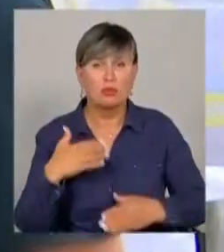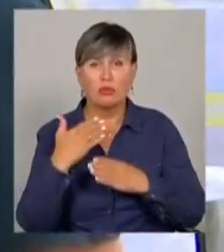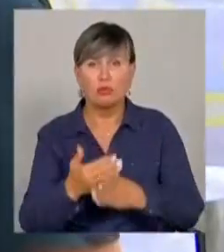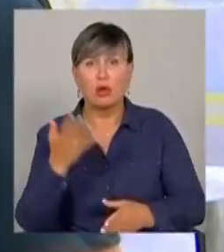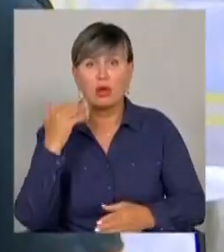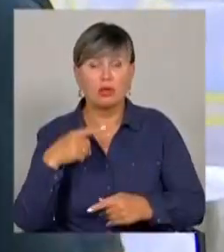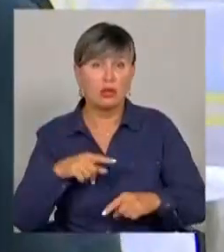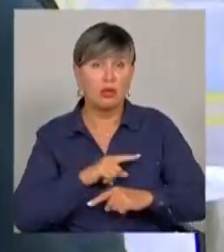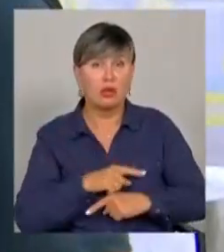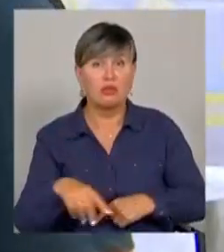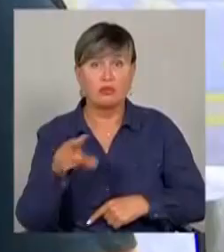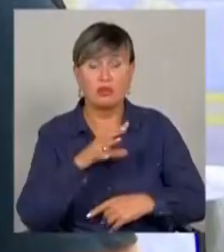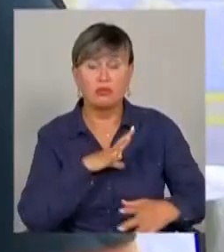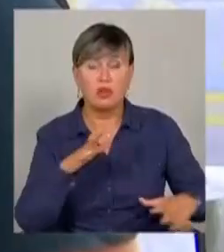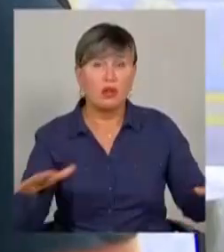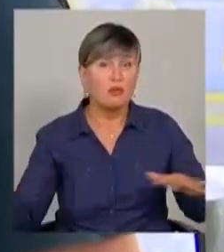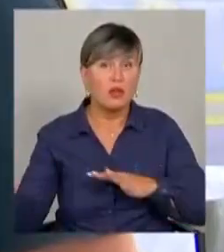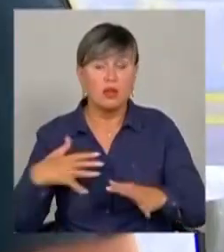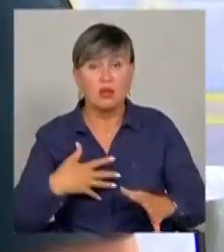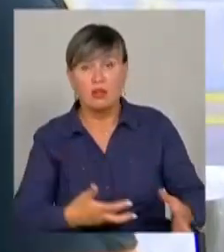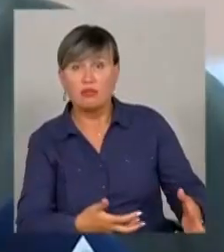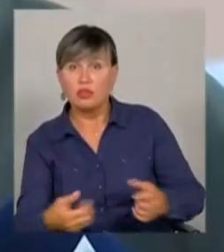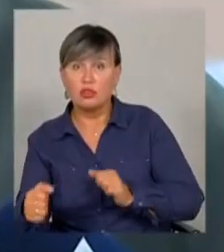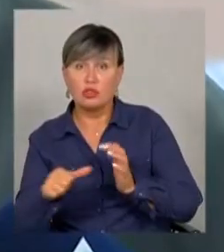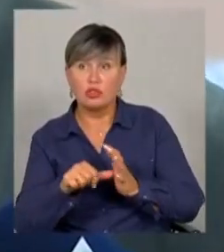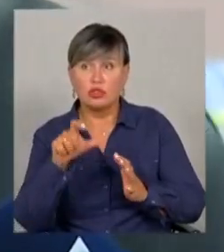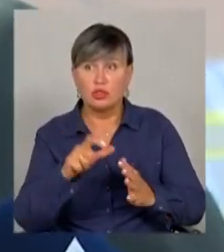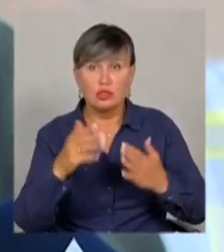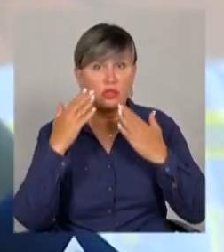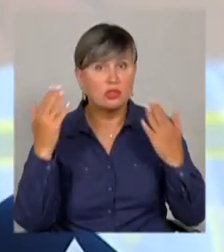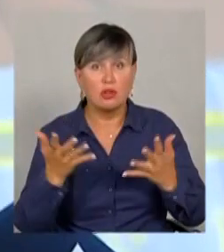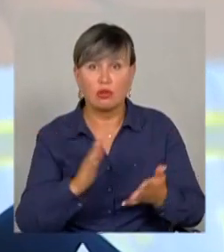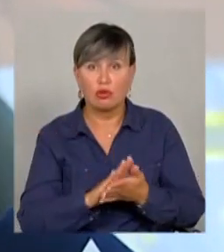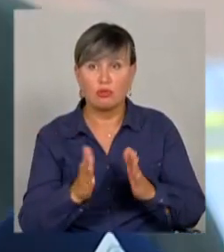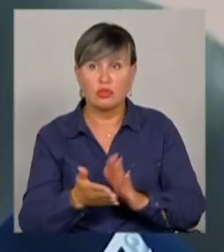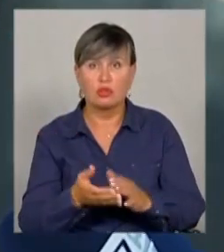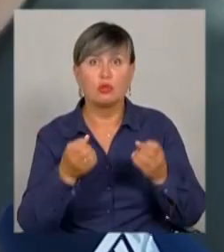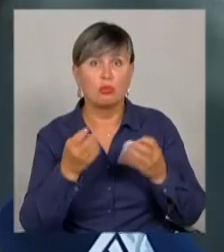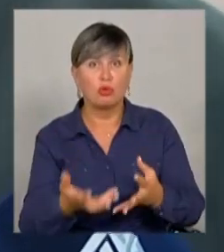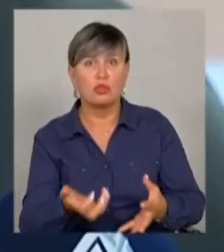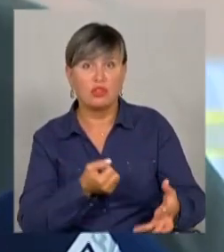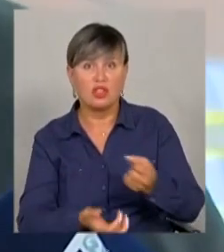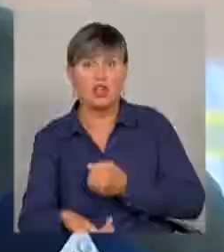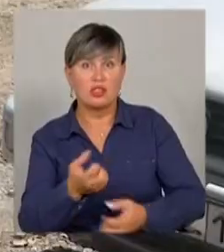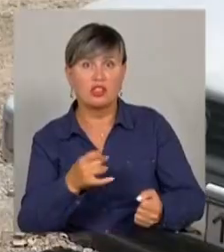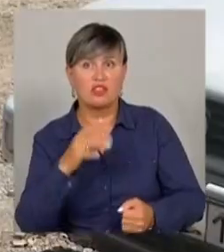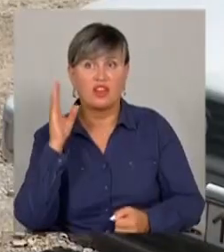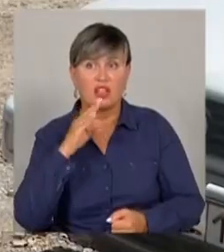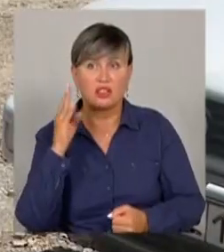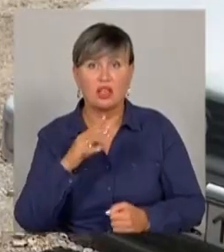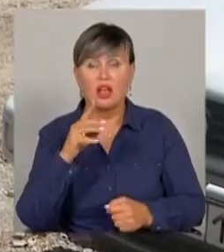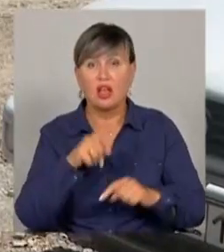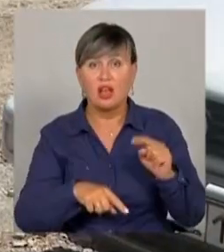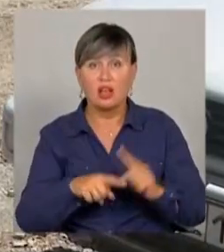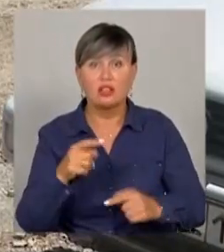Когда добежали, все были в панике. Мы вытащили 6 человек, не знали, в каком они состоянии. Просто вытаскивали из воды на берег. Родные